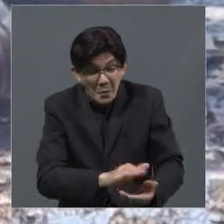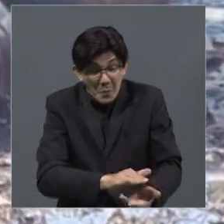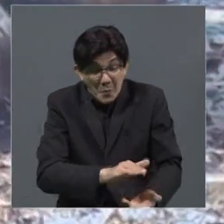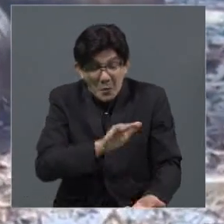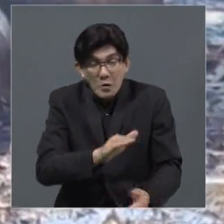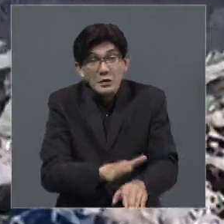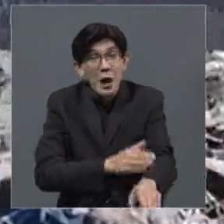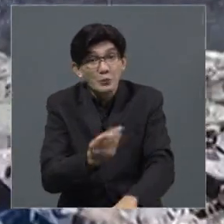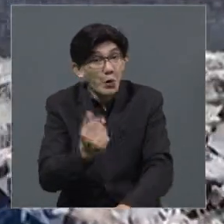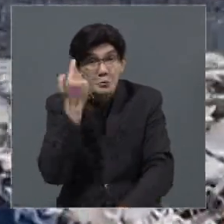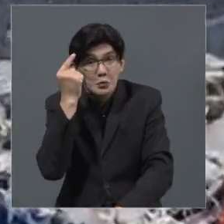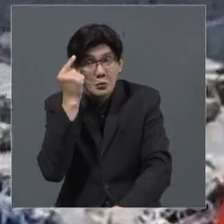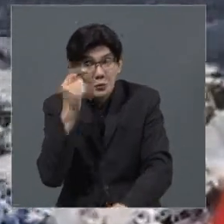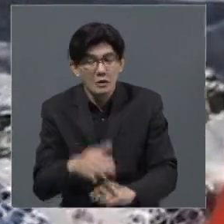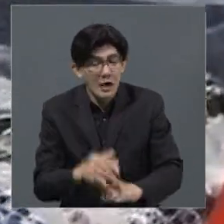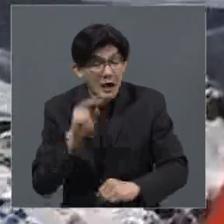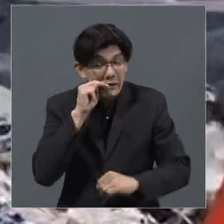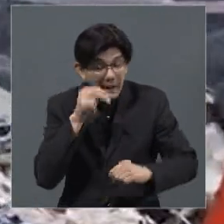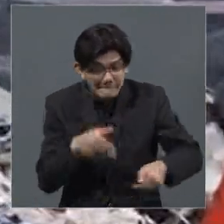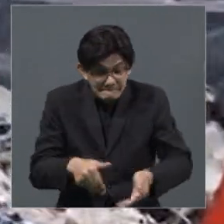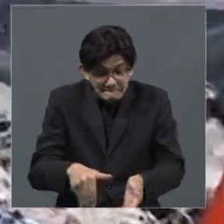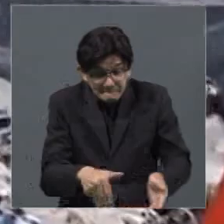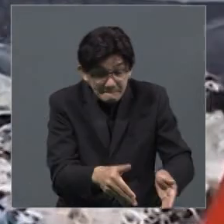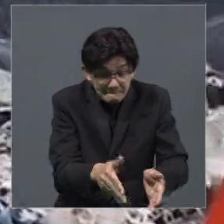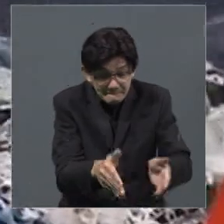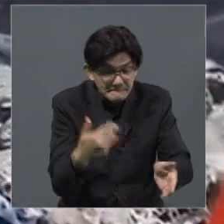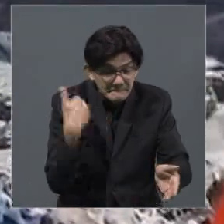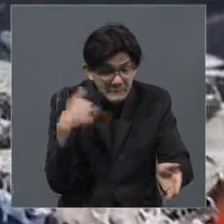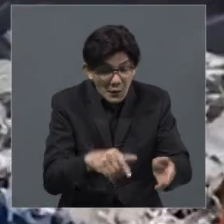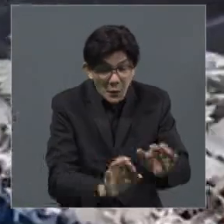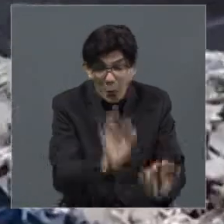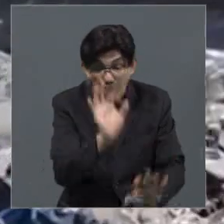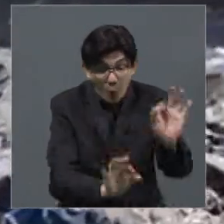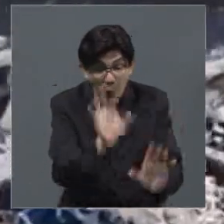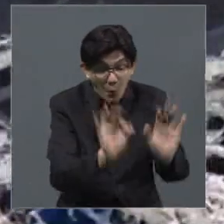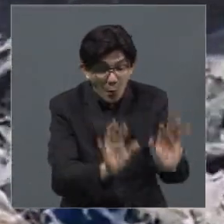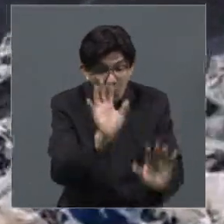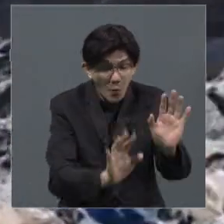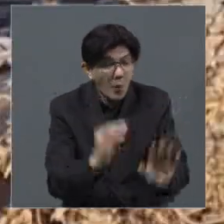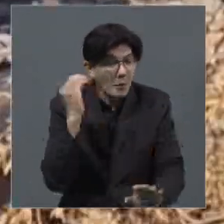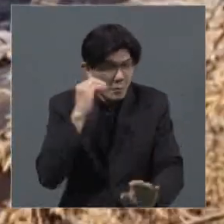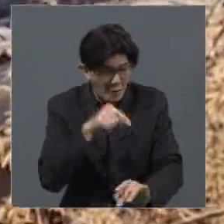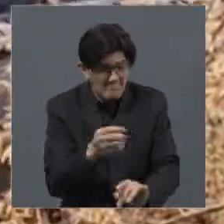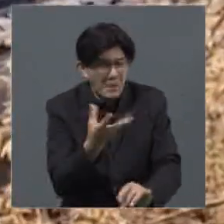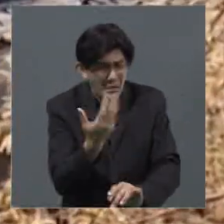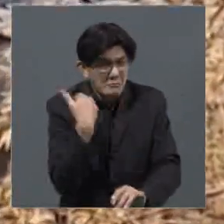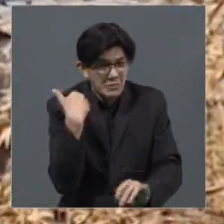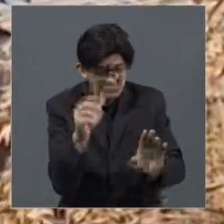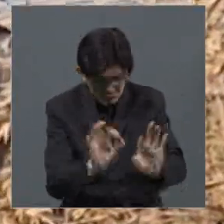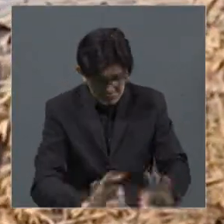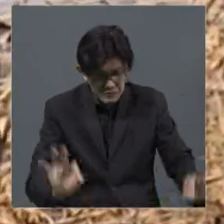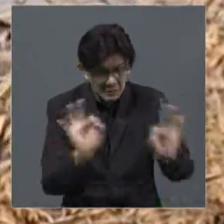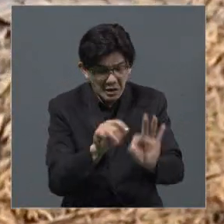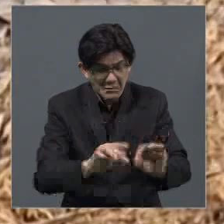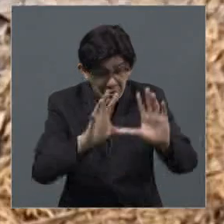ไหนโดยเฉพาะเนี่ยร่องน้ำข้างกำแพงโกดังเนี่ยเขาบอกว่ามีกลุ่มควันจำนวนมากก็เลยเป็นสาเหตุสำคัญที่ทำให้นะฮะ